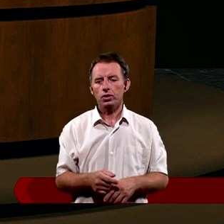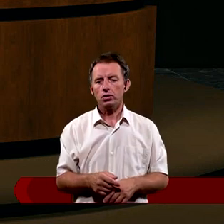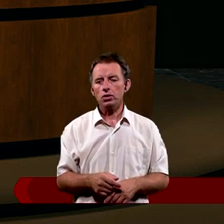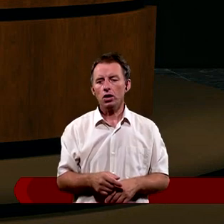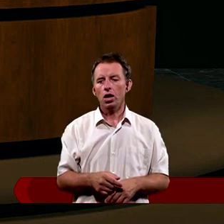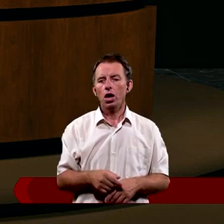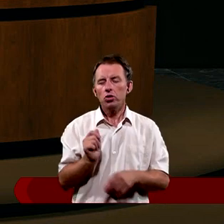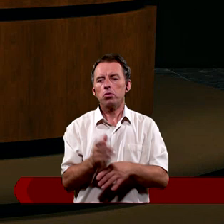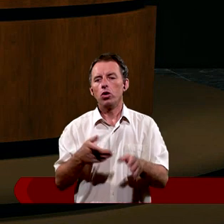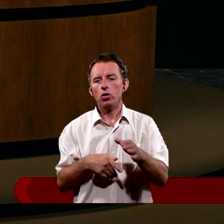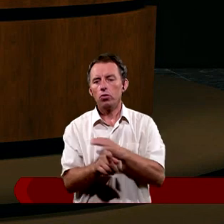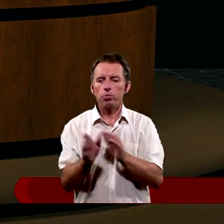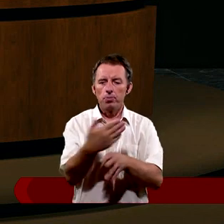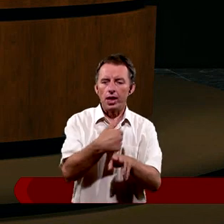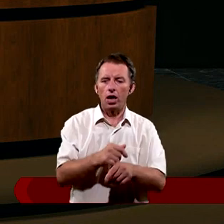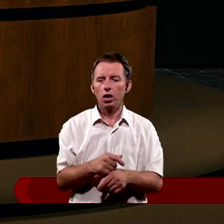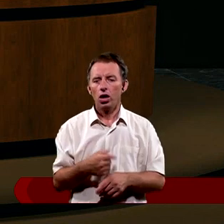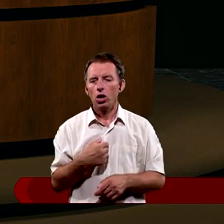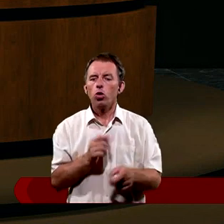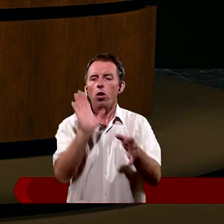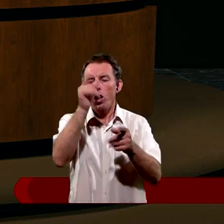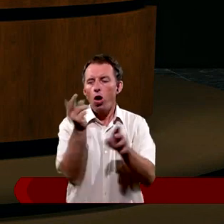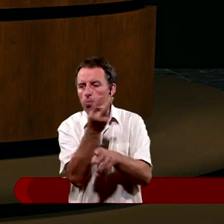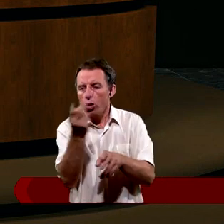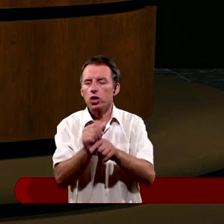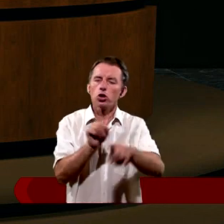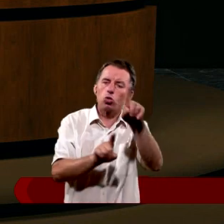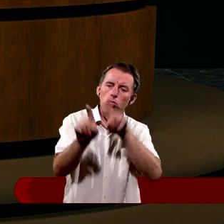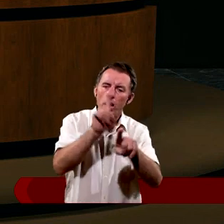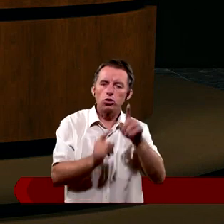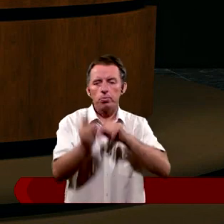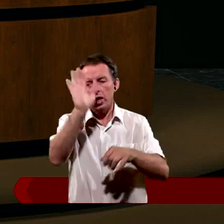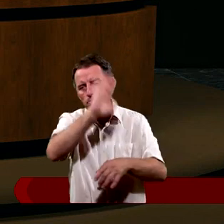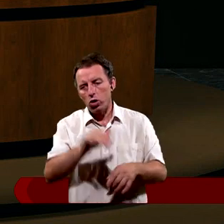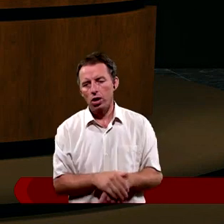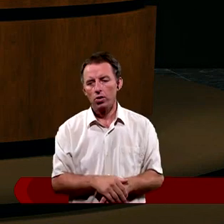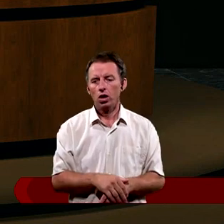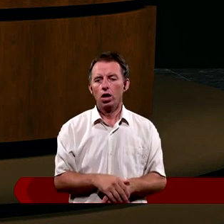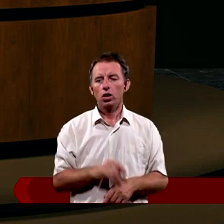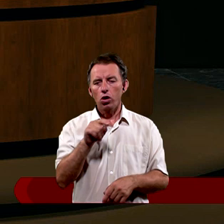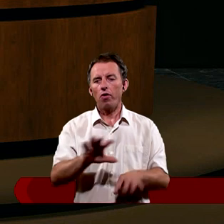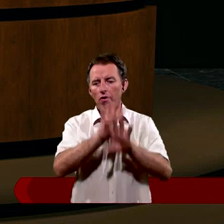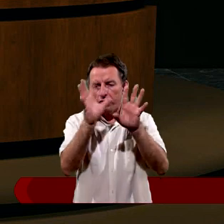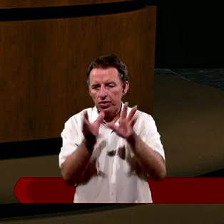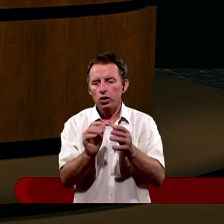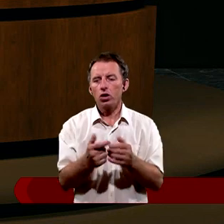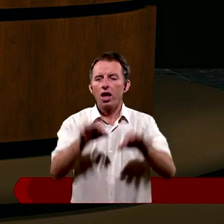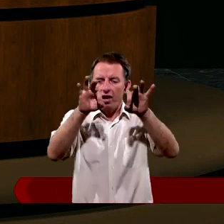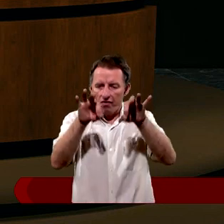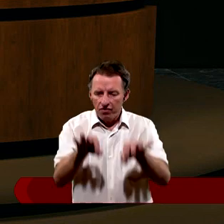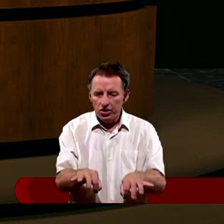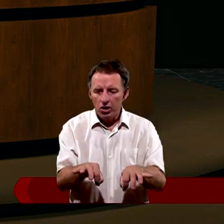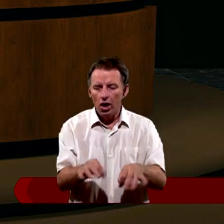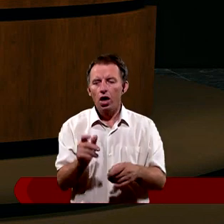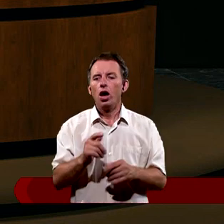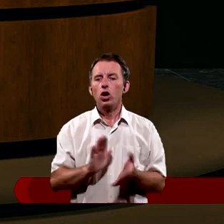przed drugim się tłumaczy, oboje się tłumaczą przed Panem Bogiem, ale w tym kontekście, żeby jakby tą winę złożyć